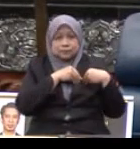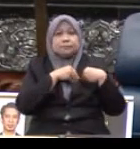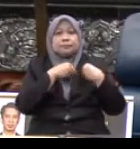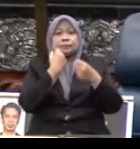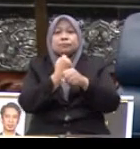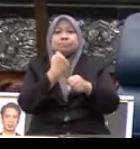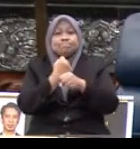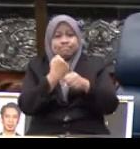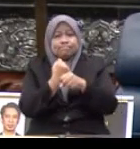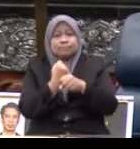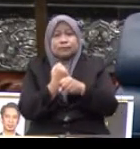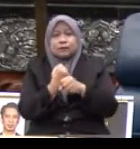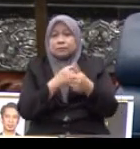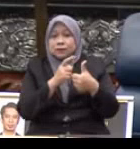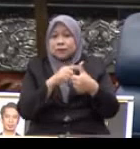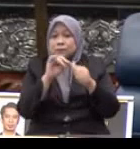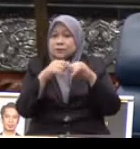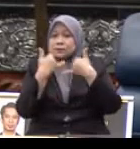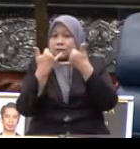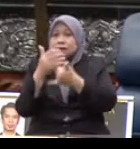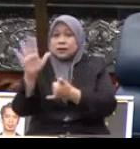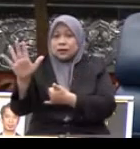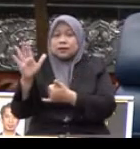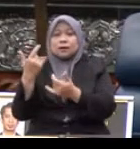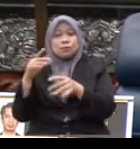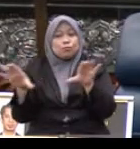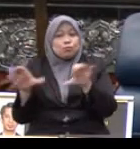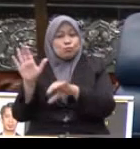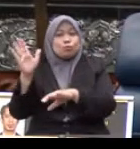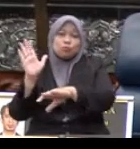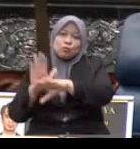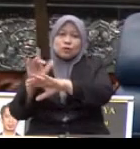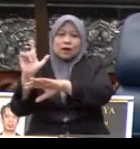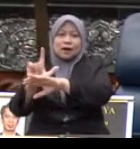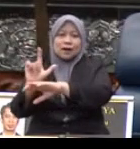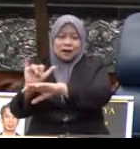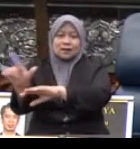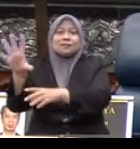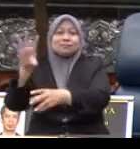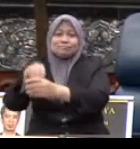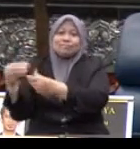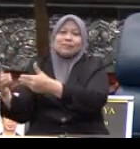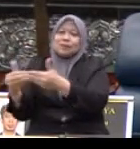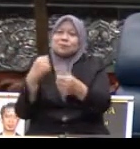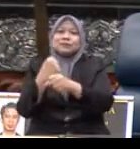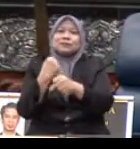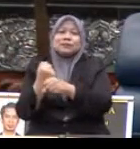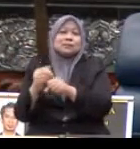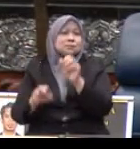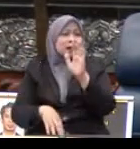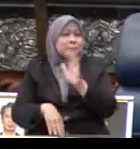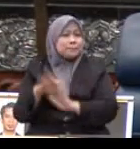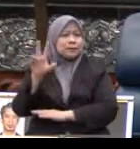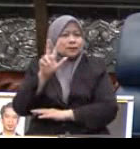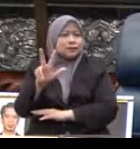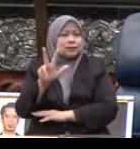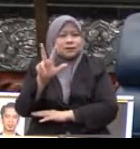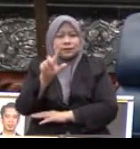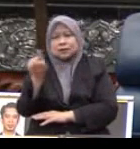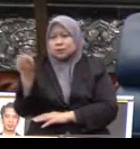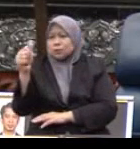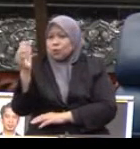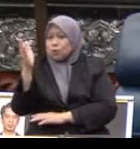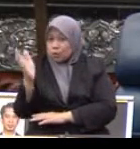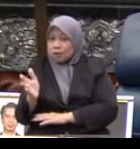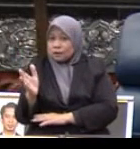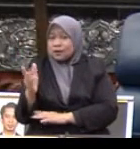pekerjaan yang pertama di Serikat yang menampilkan menjalani latihan industri ini ini bermaksud lebih 3 dari 10